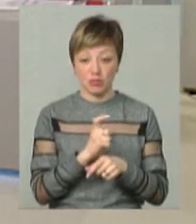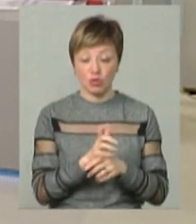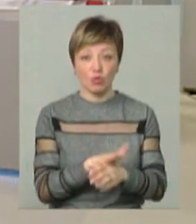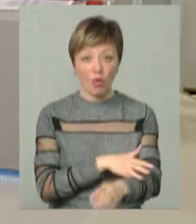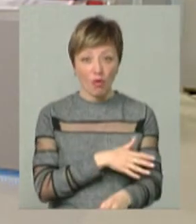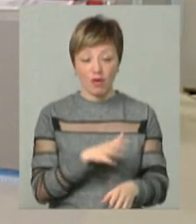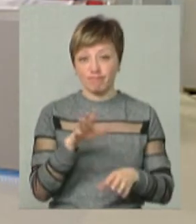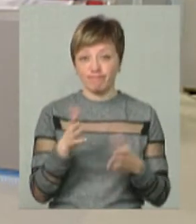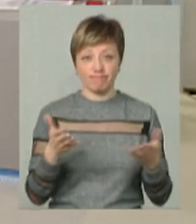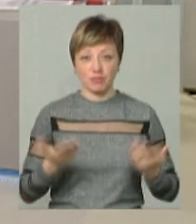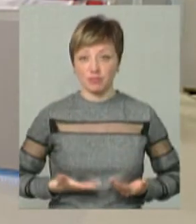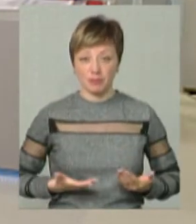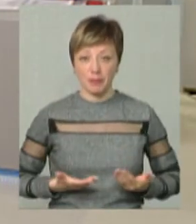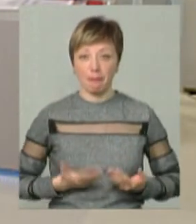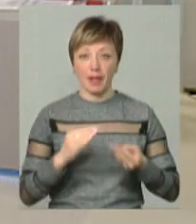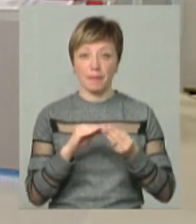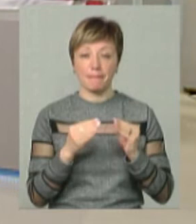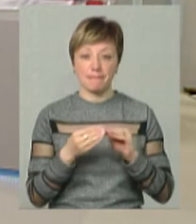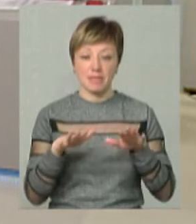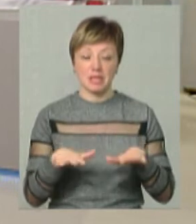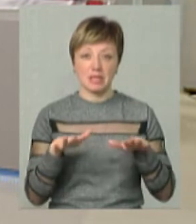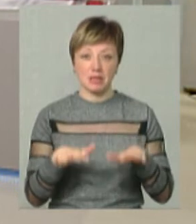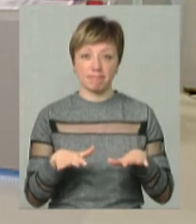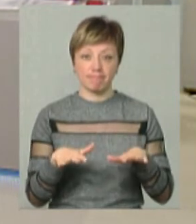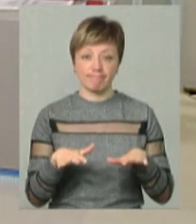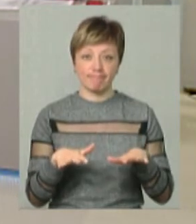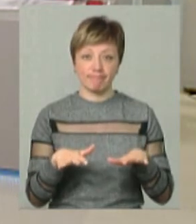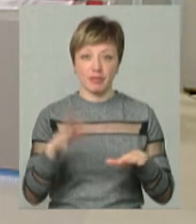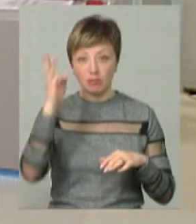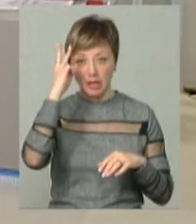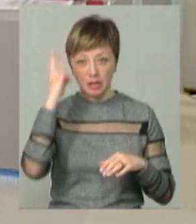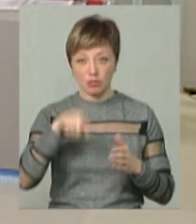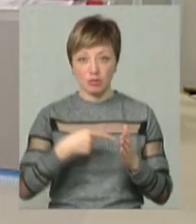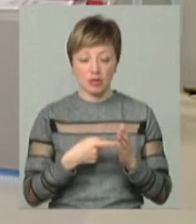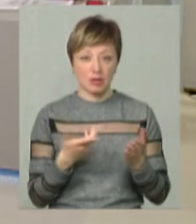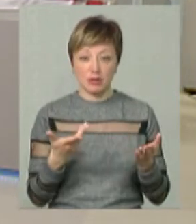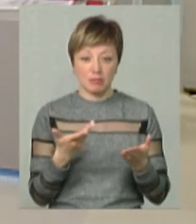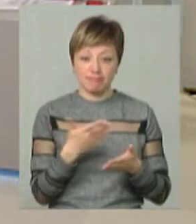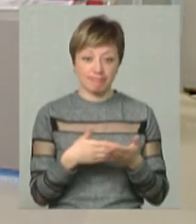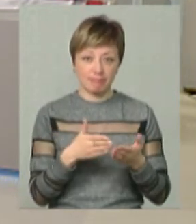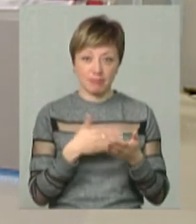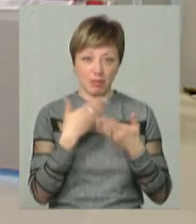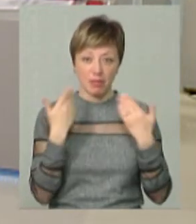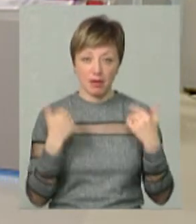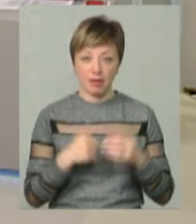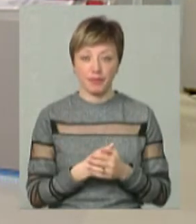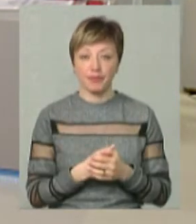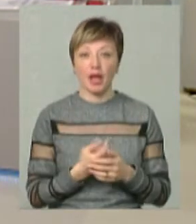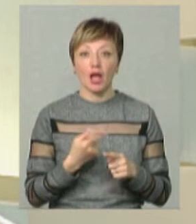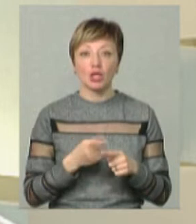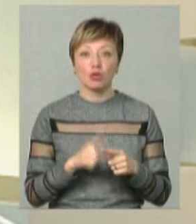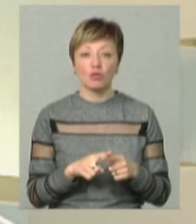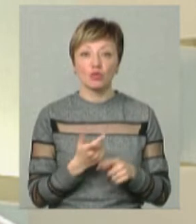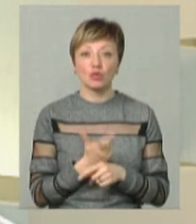тривалого розселення такі місця наразі от в Хмельницькому, ну, майже їх немає. Тому це